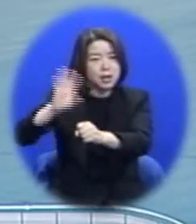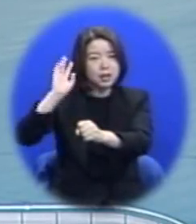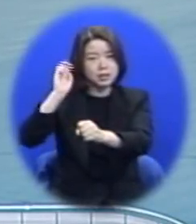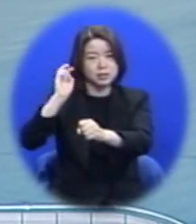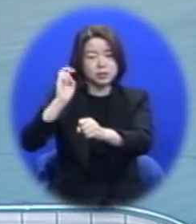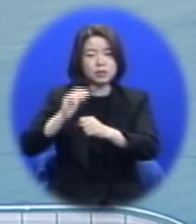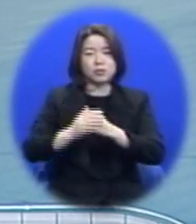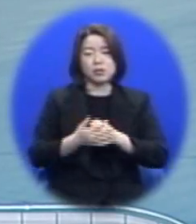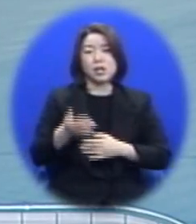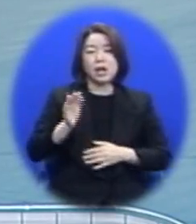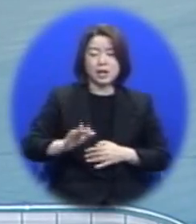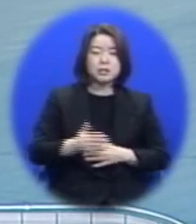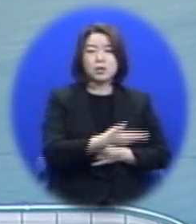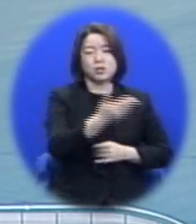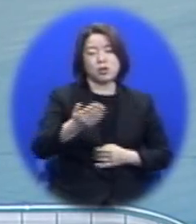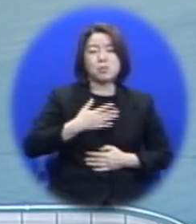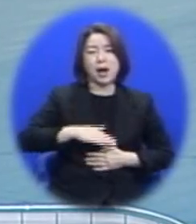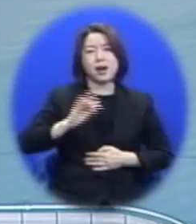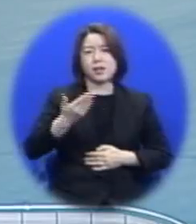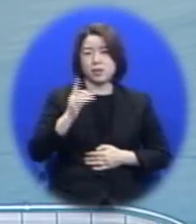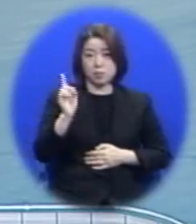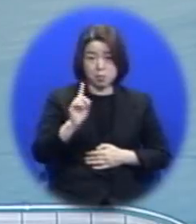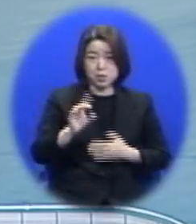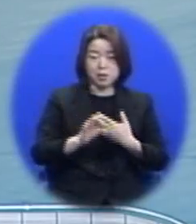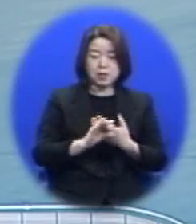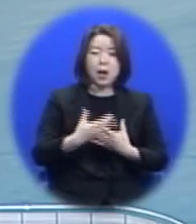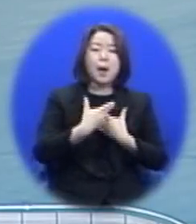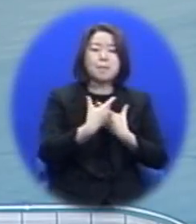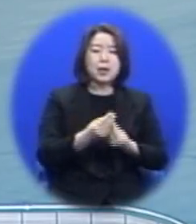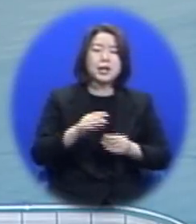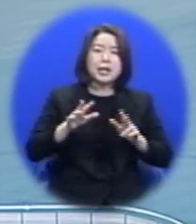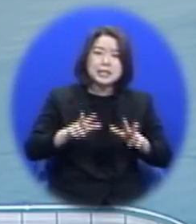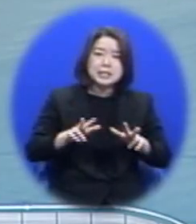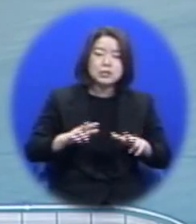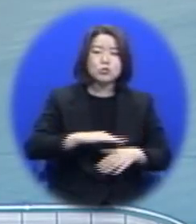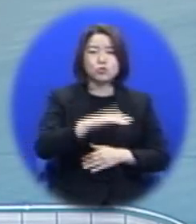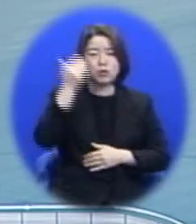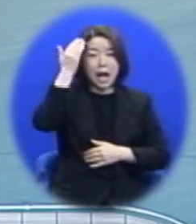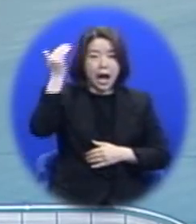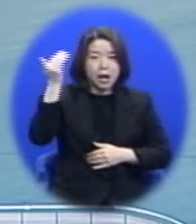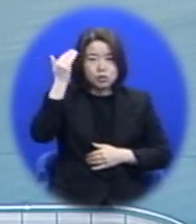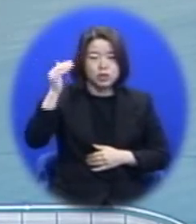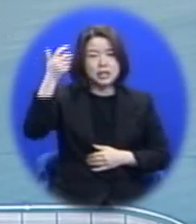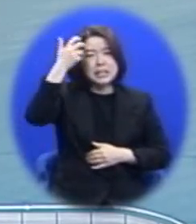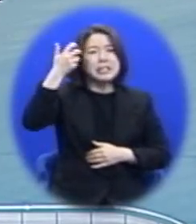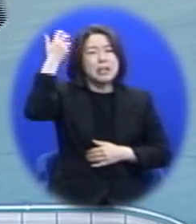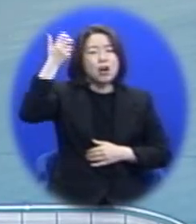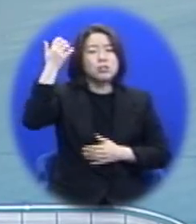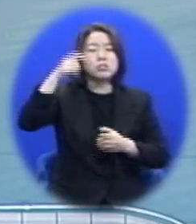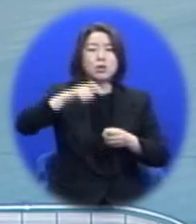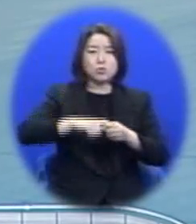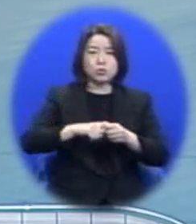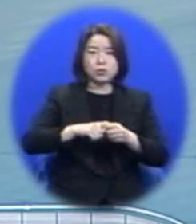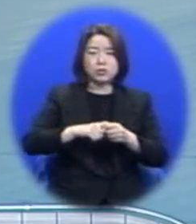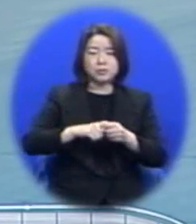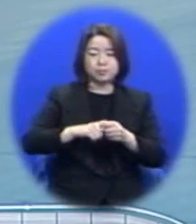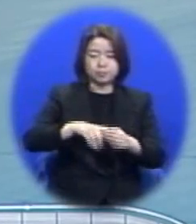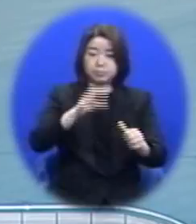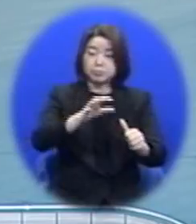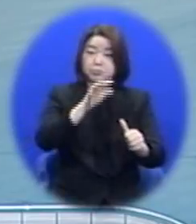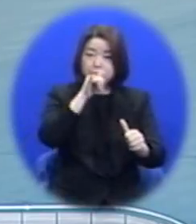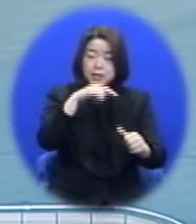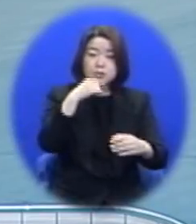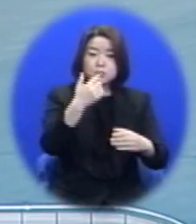돼요. 편안한 지금 이 대한민국이 영적으로는 핍박이 있는 북한보다 훨씬 더